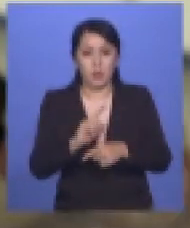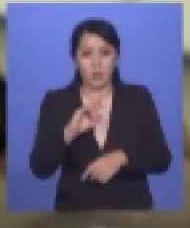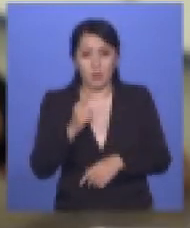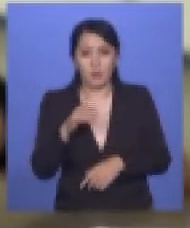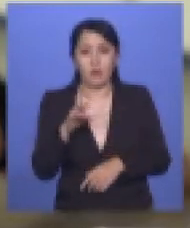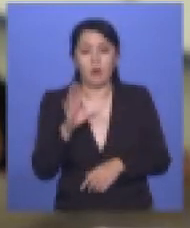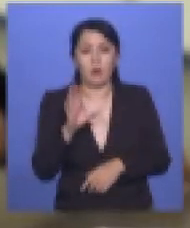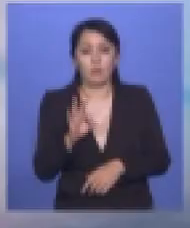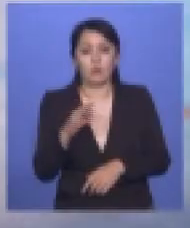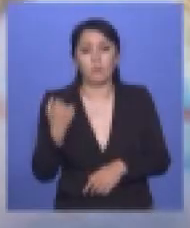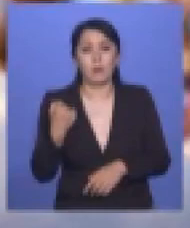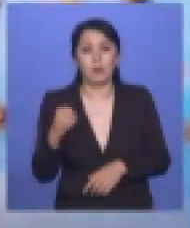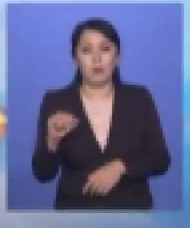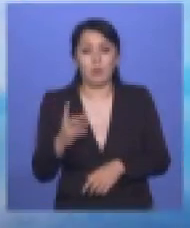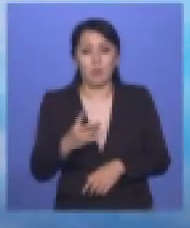брахмишинский